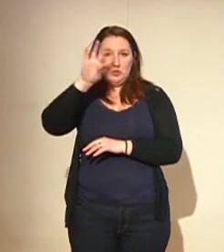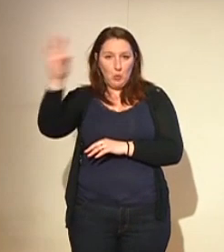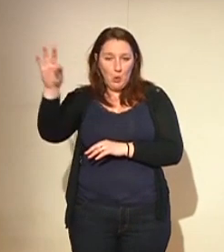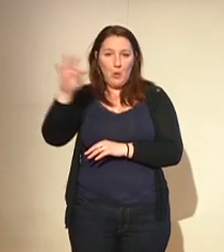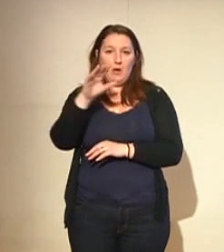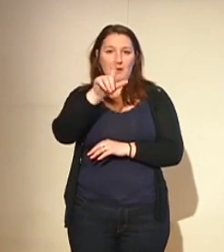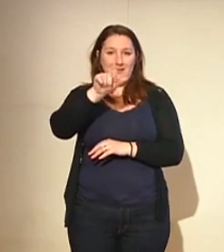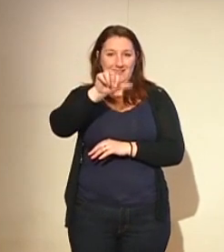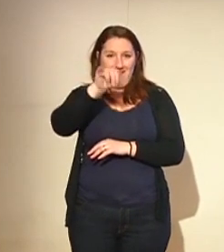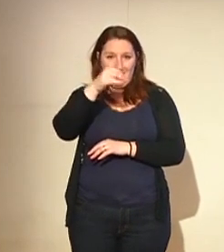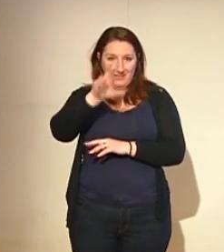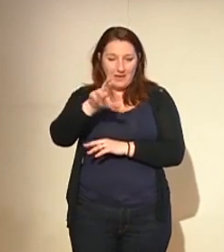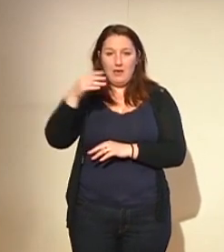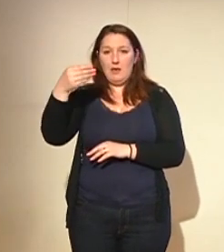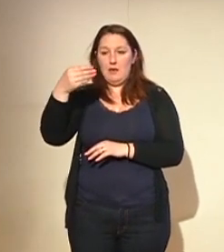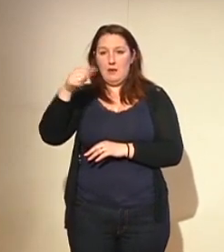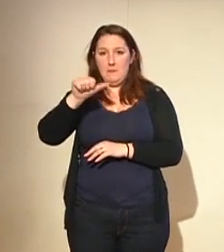Garnier monsieur